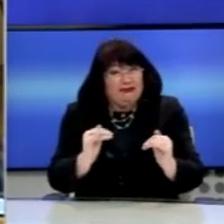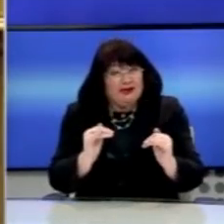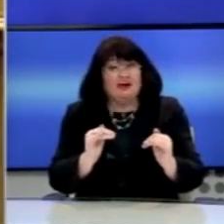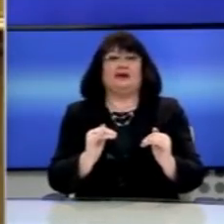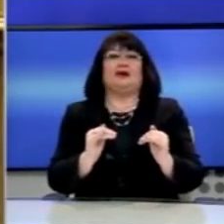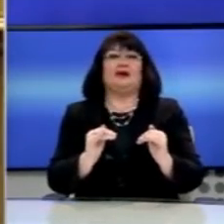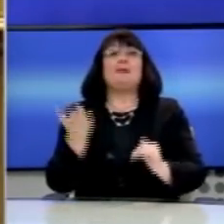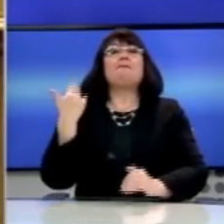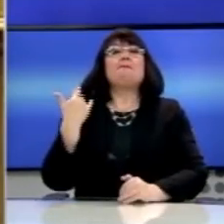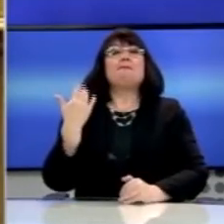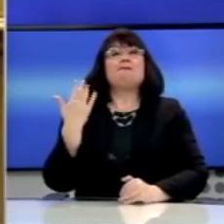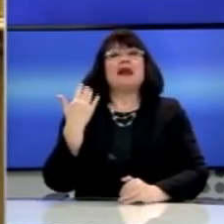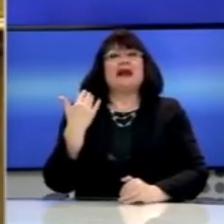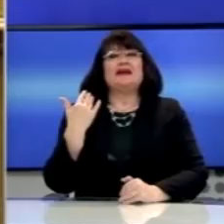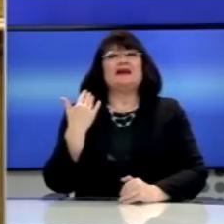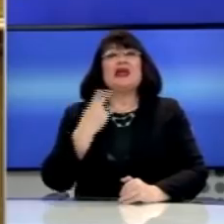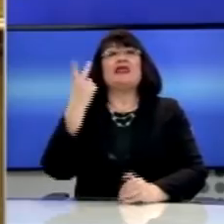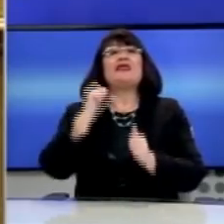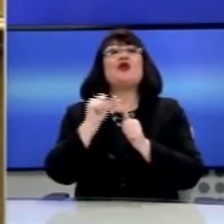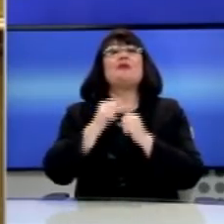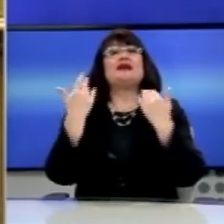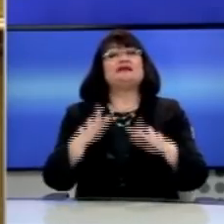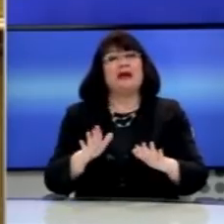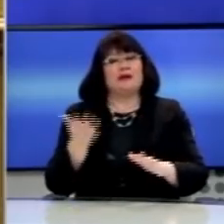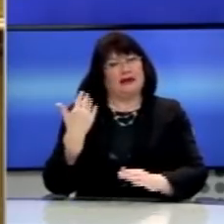πανδημίας, κάναμε και πριν από 2 μήνες.